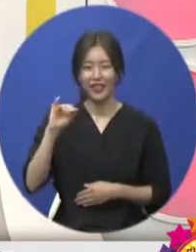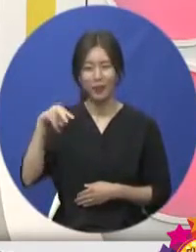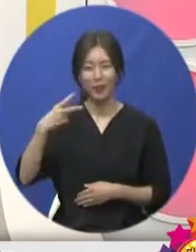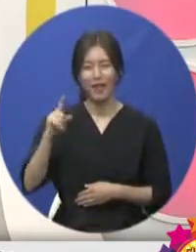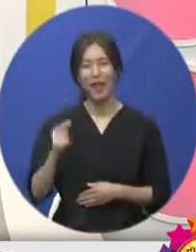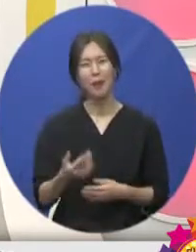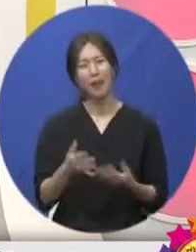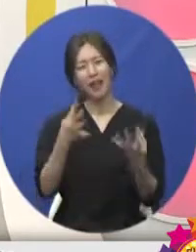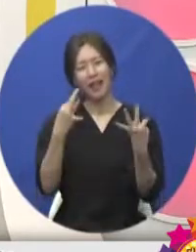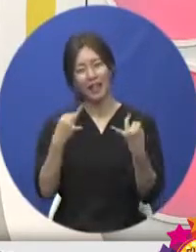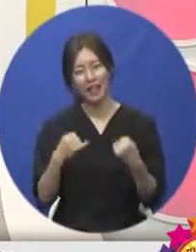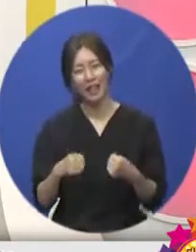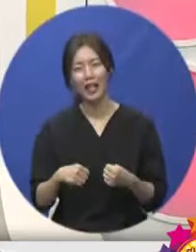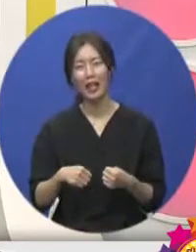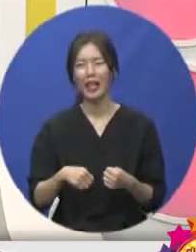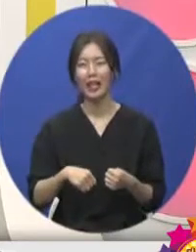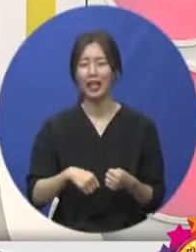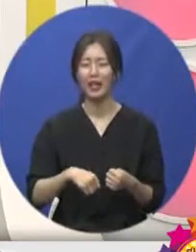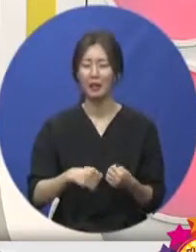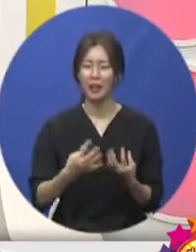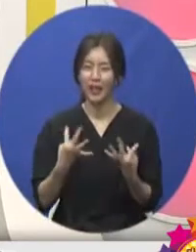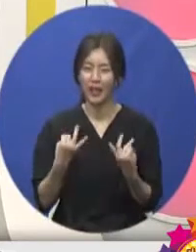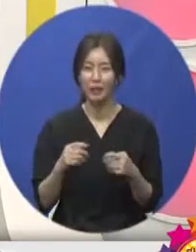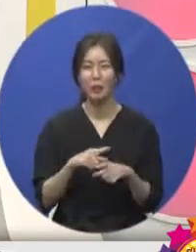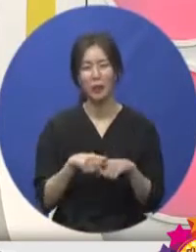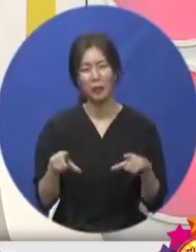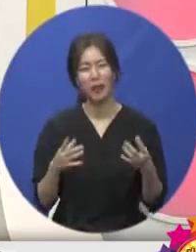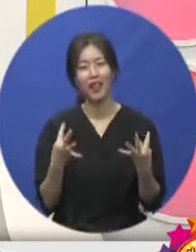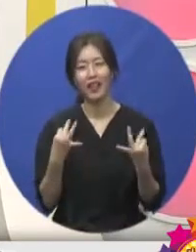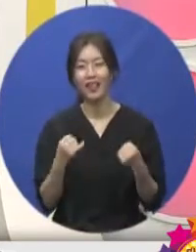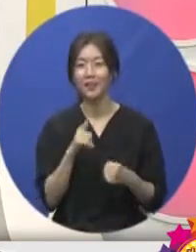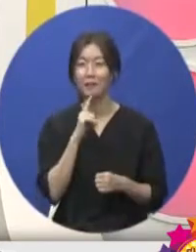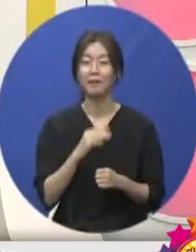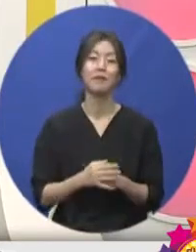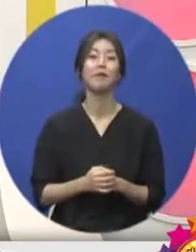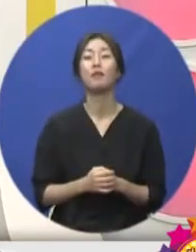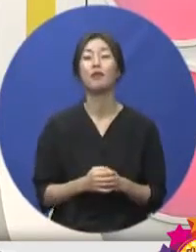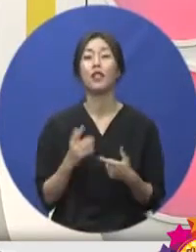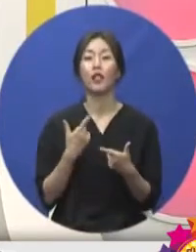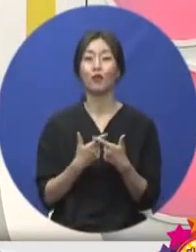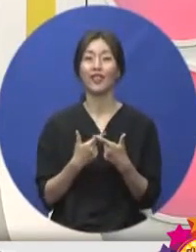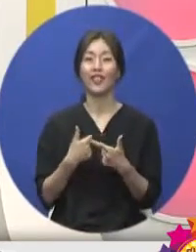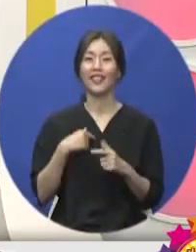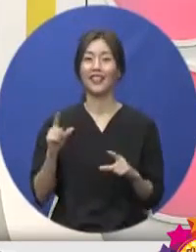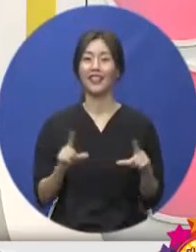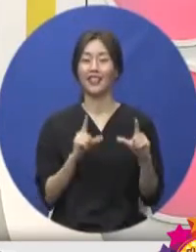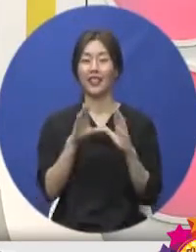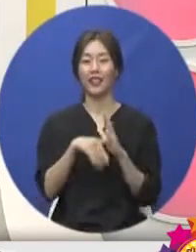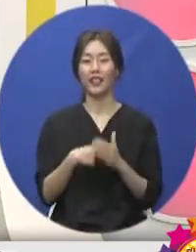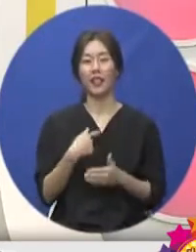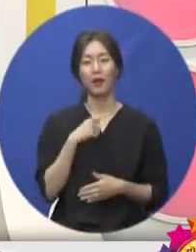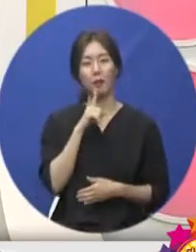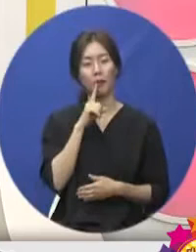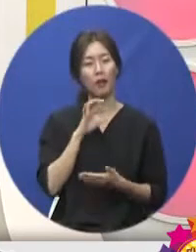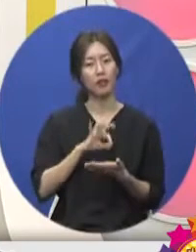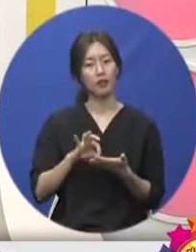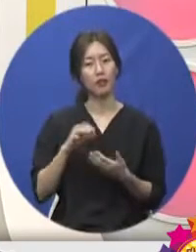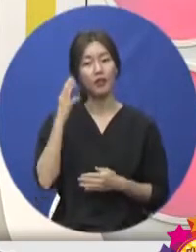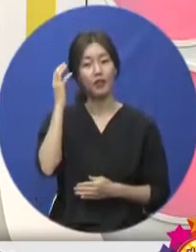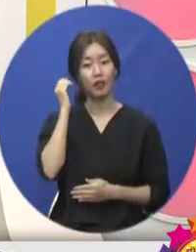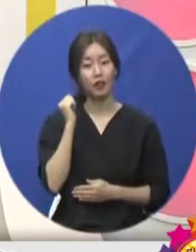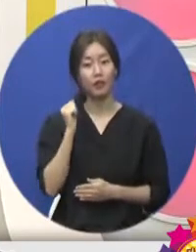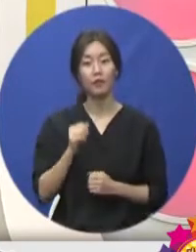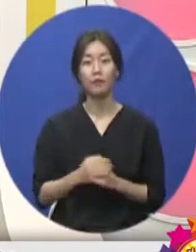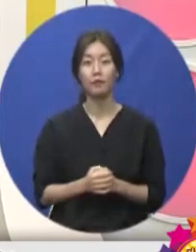많다. 흔하다. 흔하다. 이렇게. 흔하다. 그런 것 같아. 우리 어린날 부산 살 적에 내가 그랬어. 세비르다. 근데 여기는 세리비다.